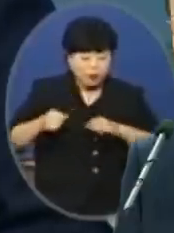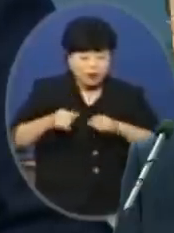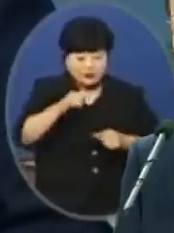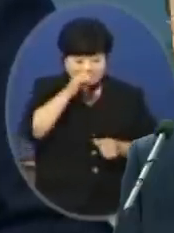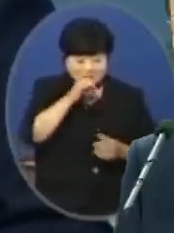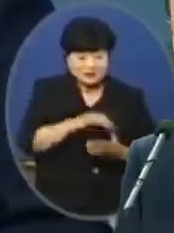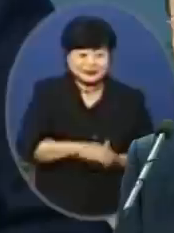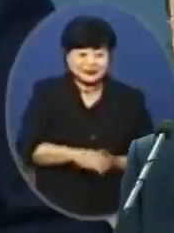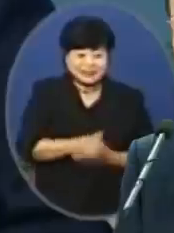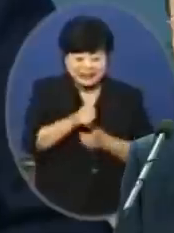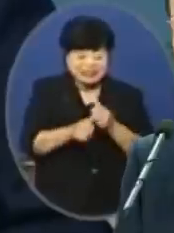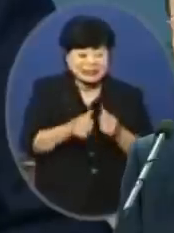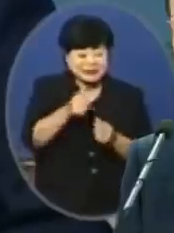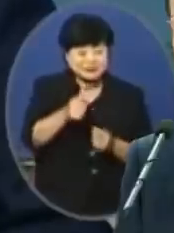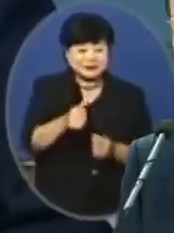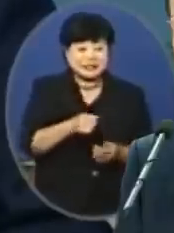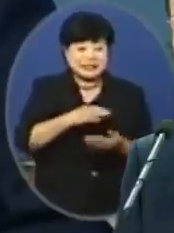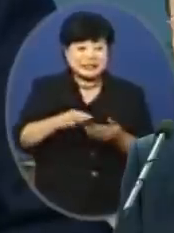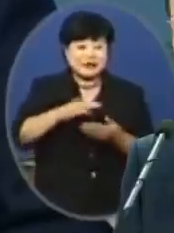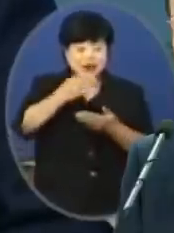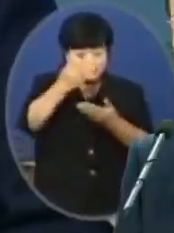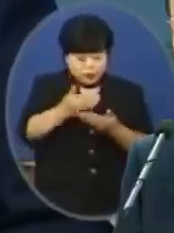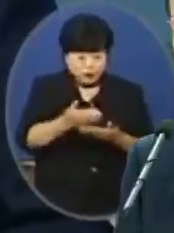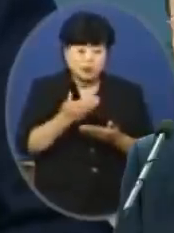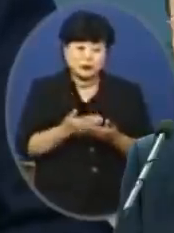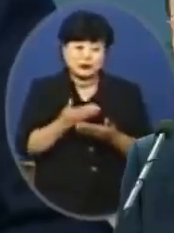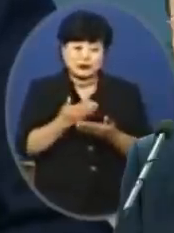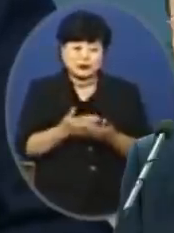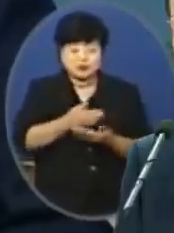활기차니까 하나님이 사용해 주십시오.